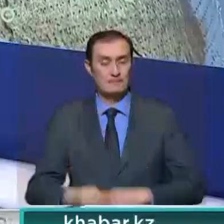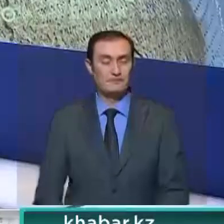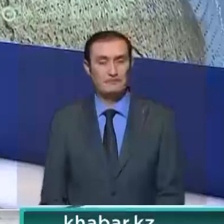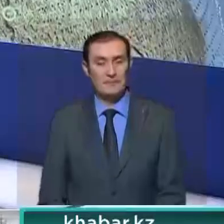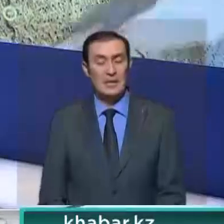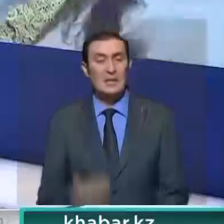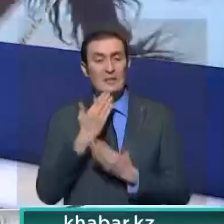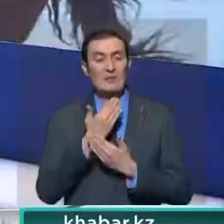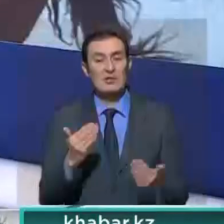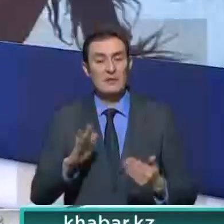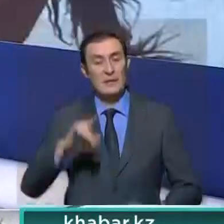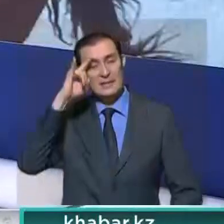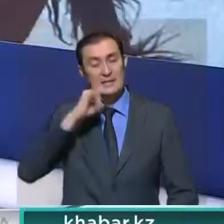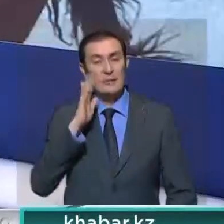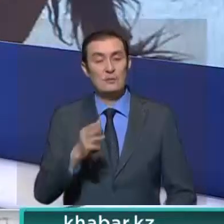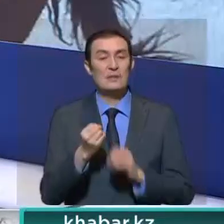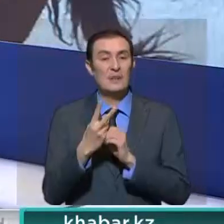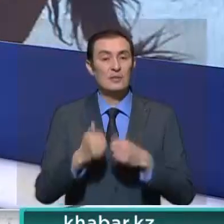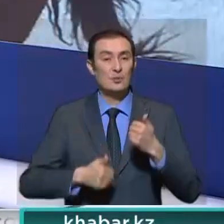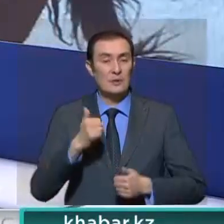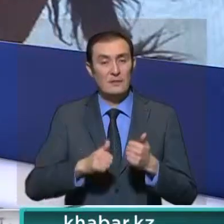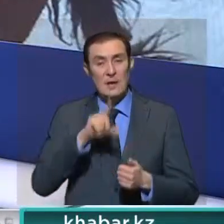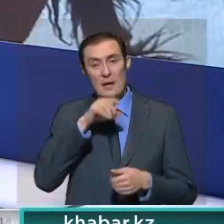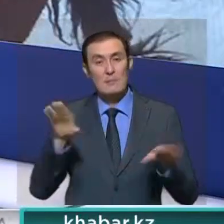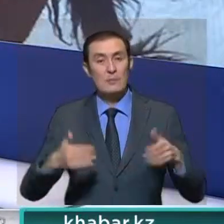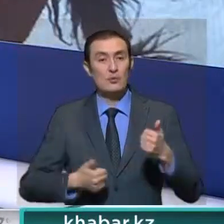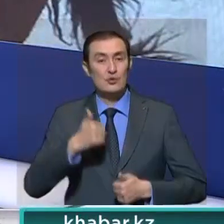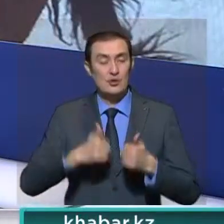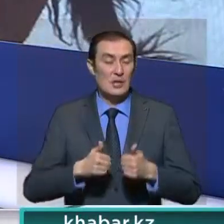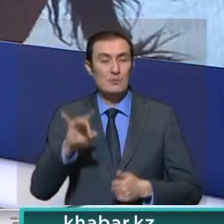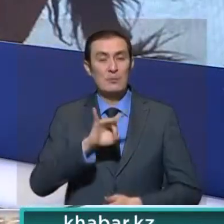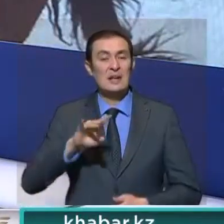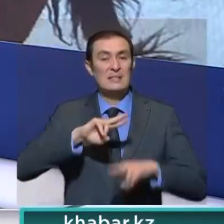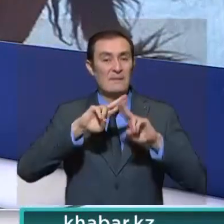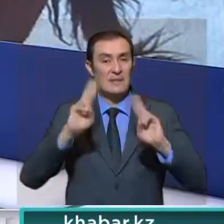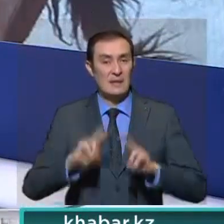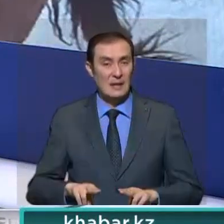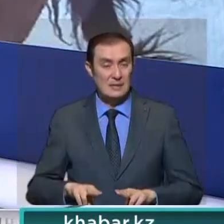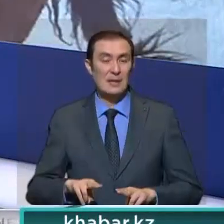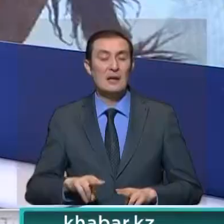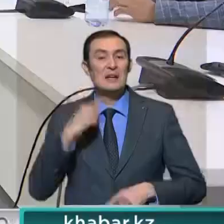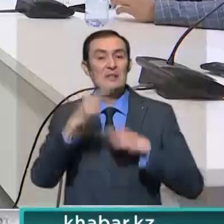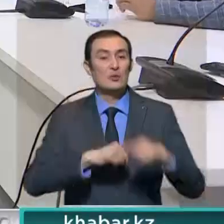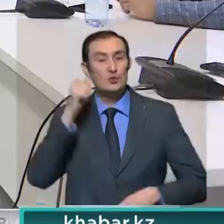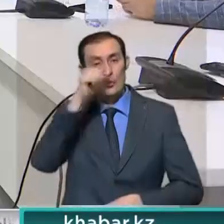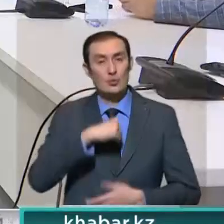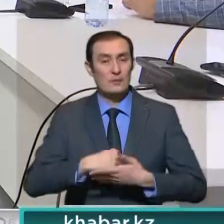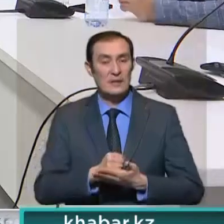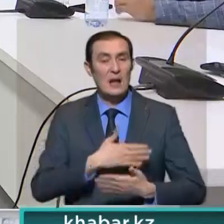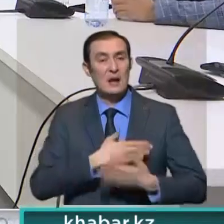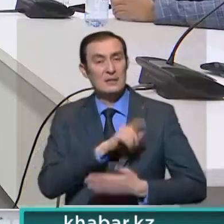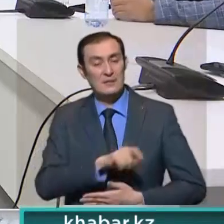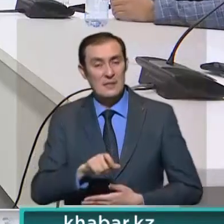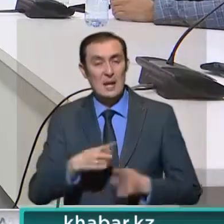завершение расскажем в Казахстане пройдут 12 турниров беркутчи таковы планы Республиканской Федерации куз бегали к на следующий год его утвердили